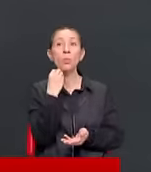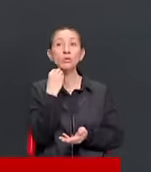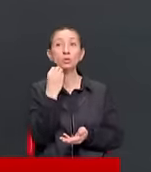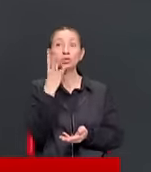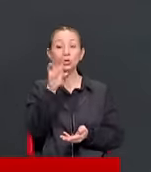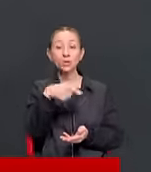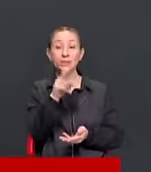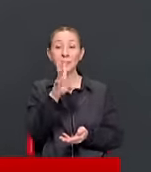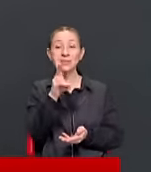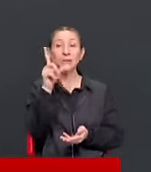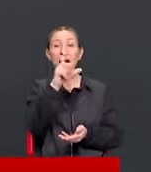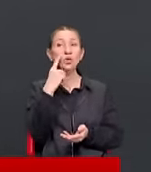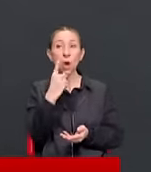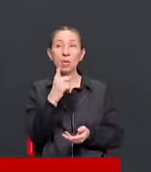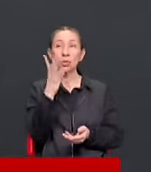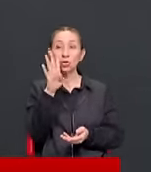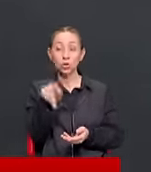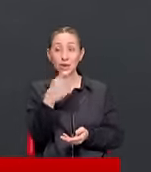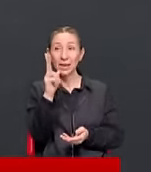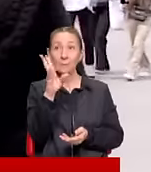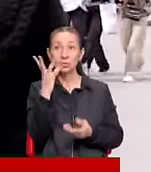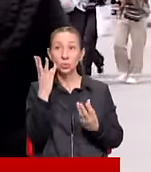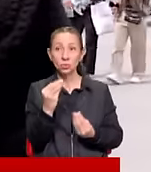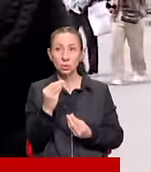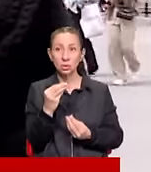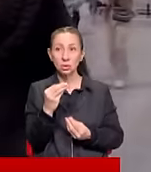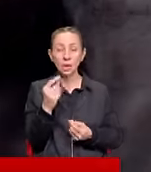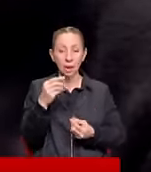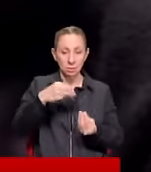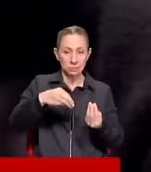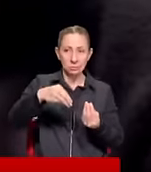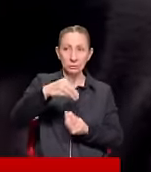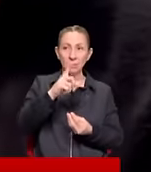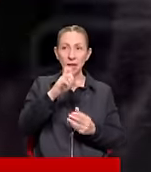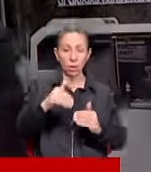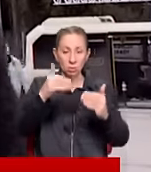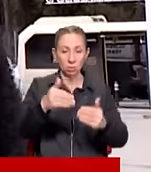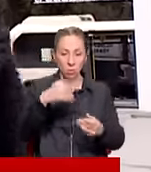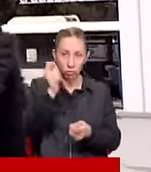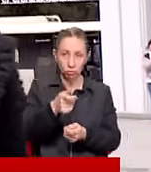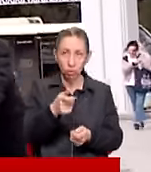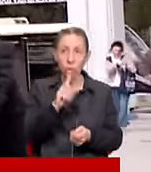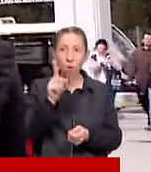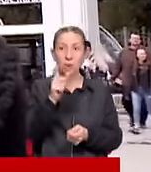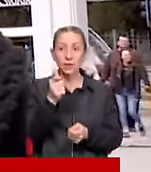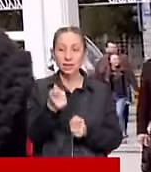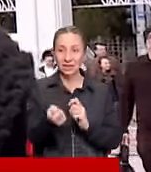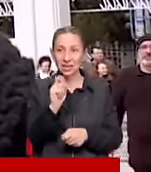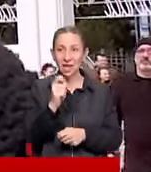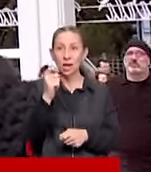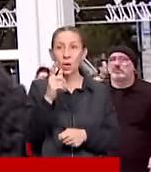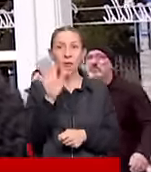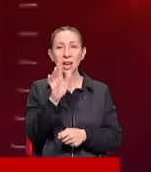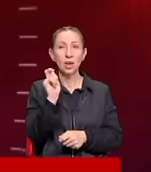borcunuza işleyen aylık faiz 4.25 oldu. Takla attırıyoruz. Bir ay ertelemeli ödüyoruz. 10 liralık kredi çekiyorsun, alıyorsun